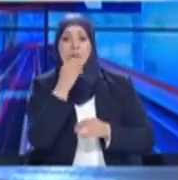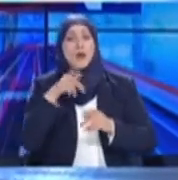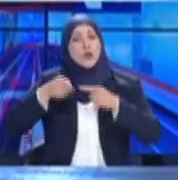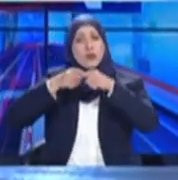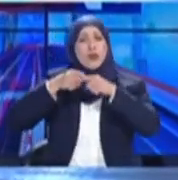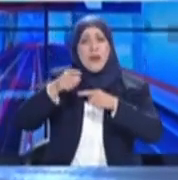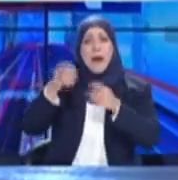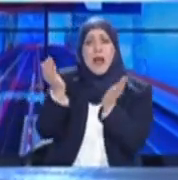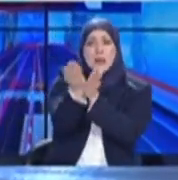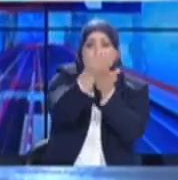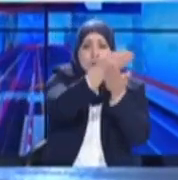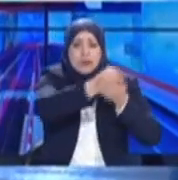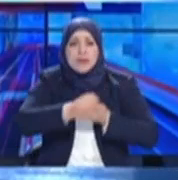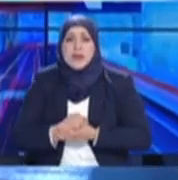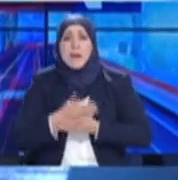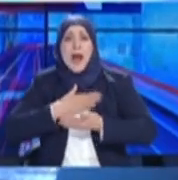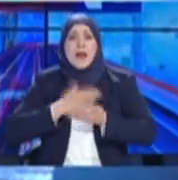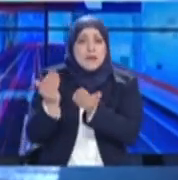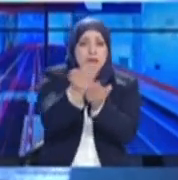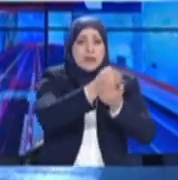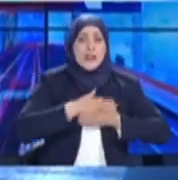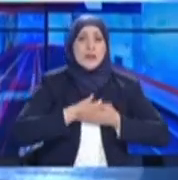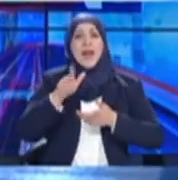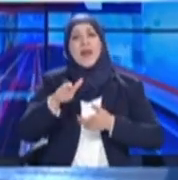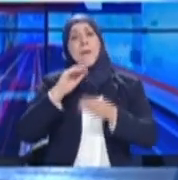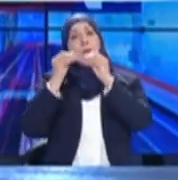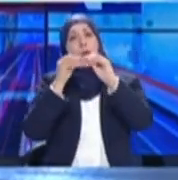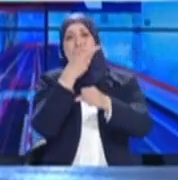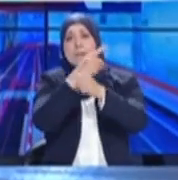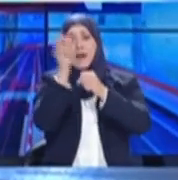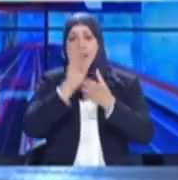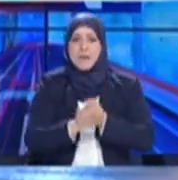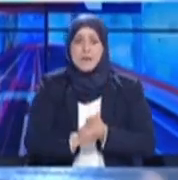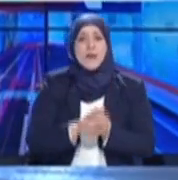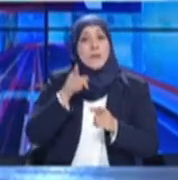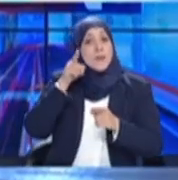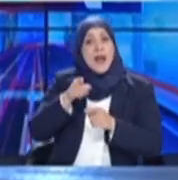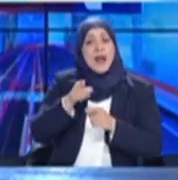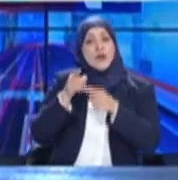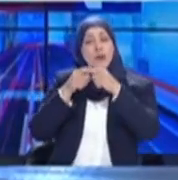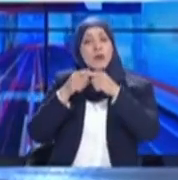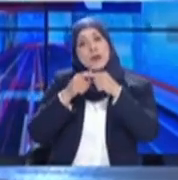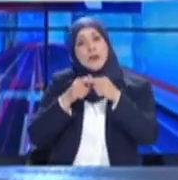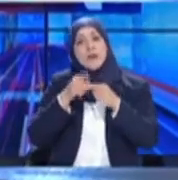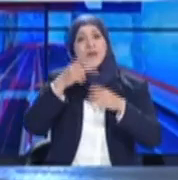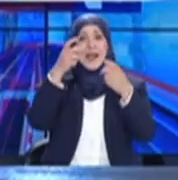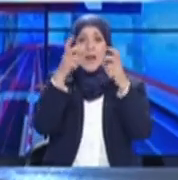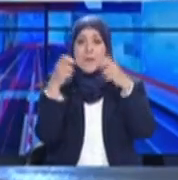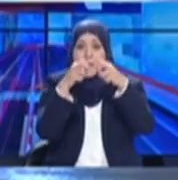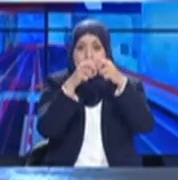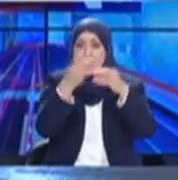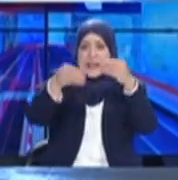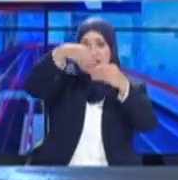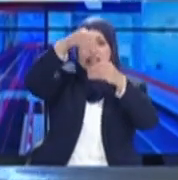كبيره بطبيعه الحال على مستوى ال ال ال المجلس المسلح المستهلك يقابلها الهام ارتفاع في الاسعار